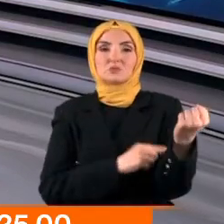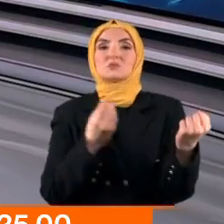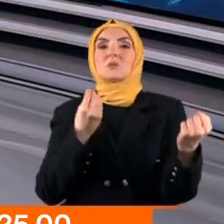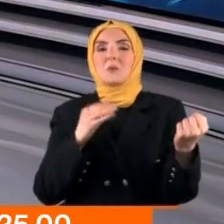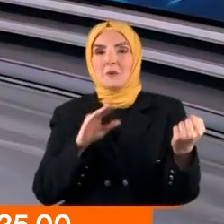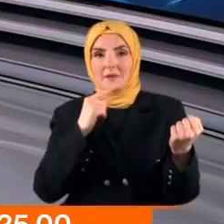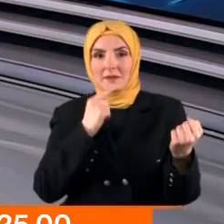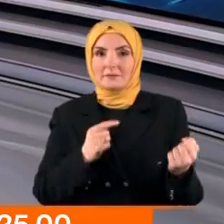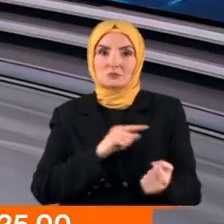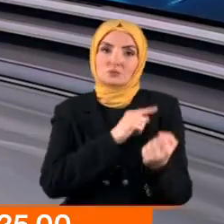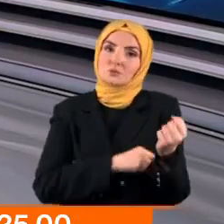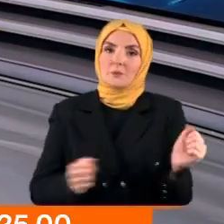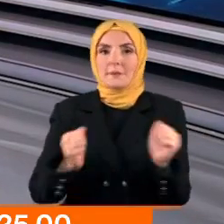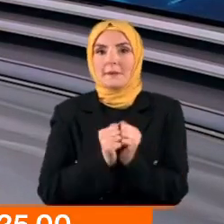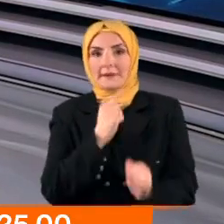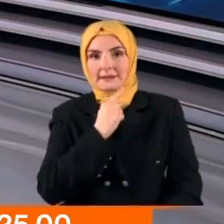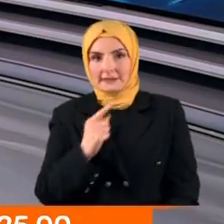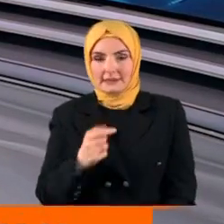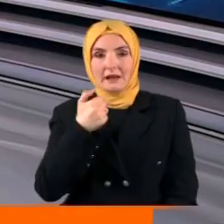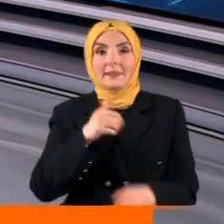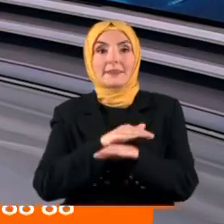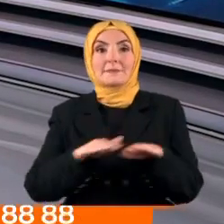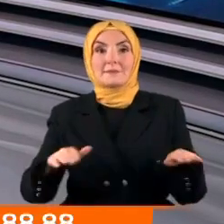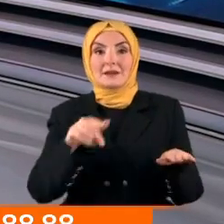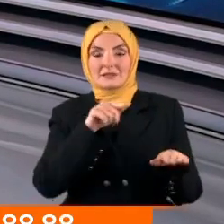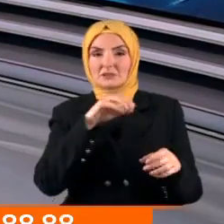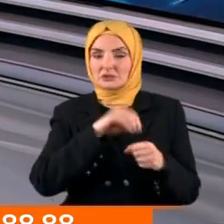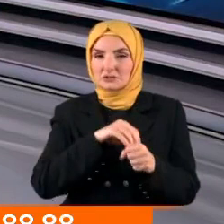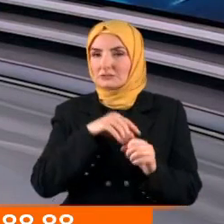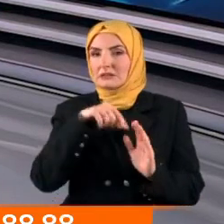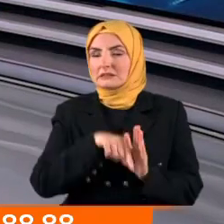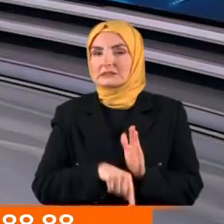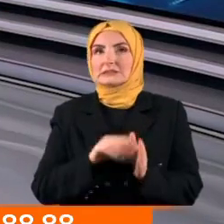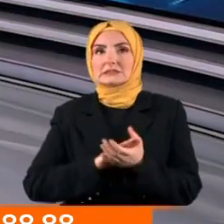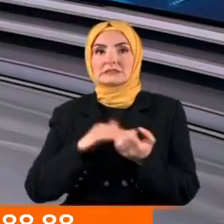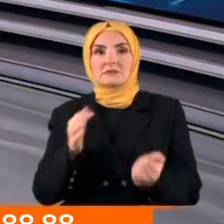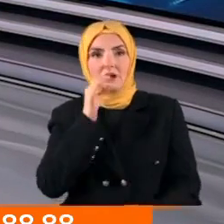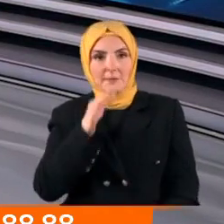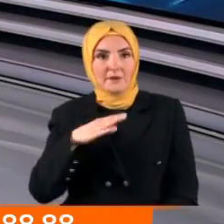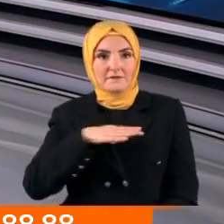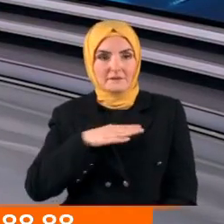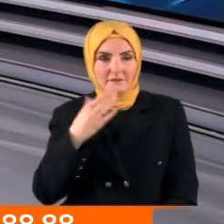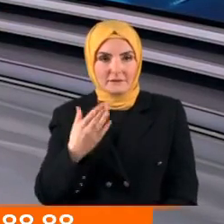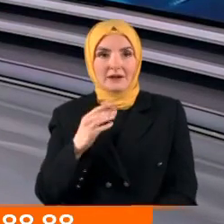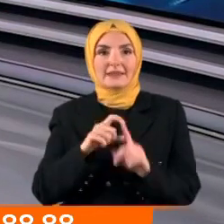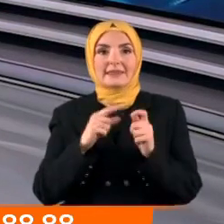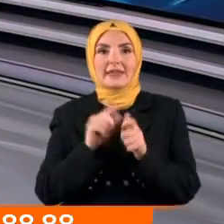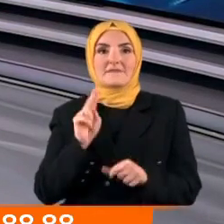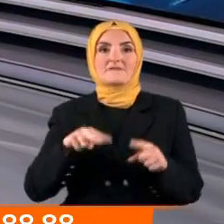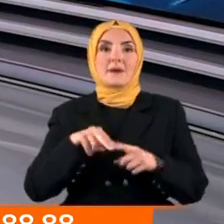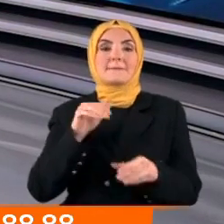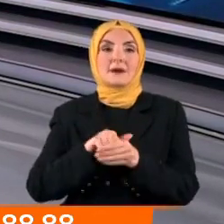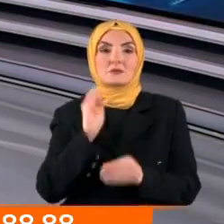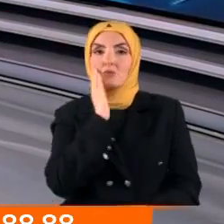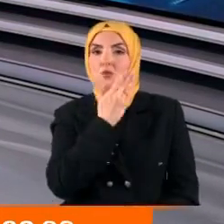Altılı koalisyonda istifa haberleri de geliyor. Gelecek Partisi'nin ardından bu defa Deva Partisi Tokat İl Başkanı partisiyle